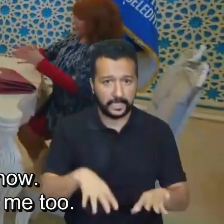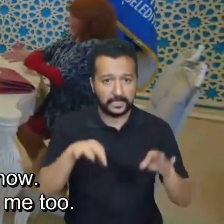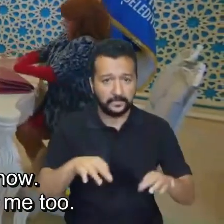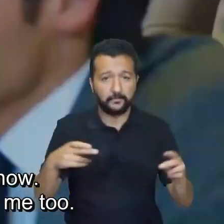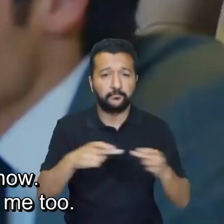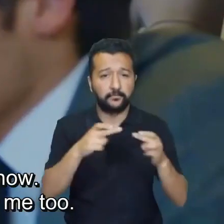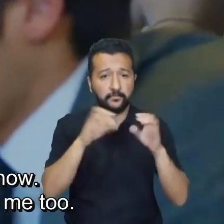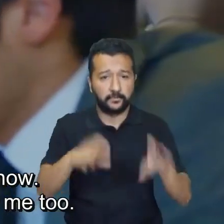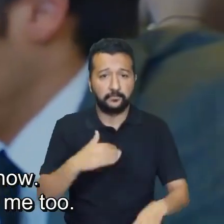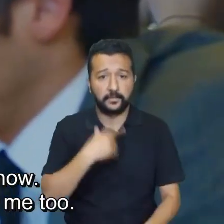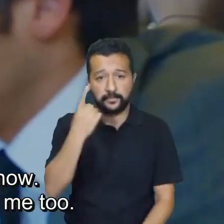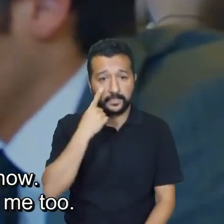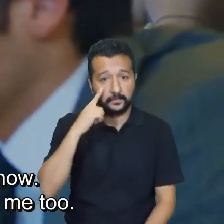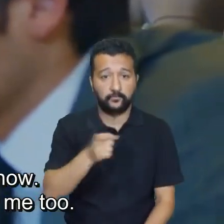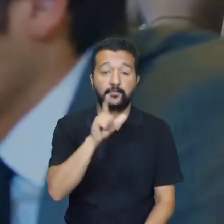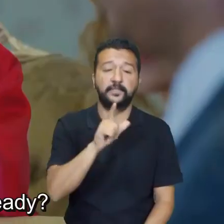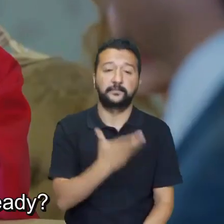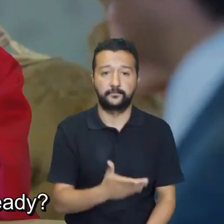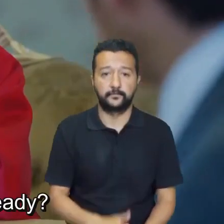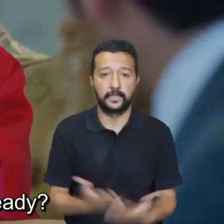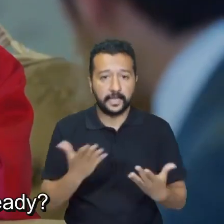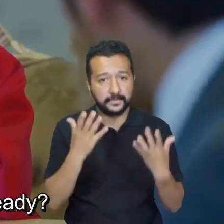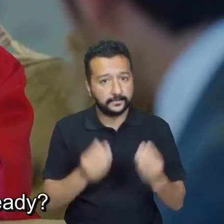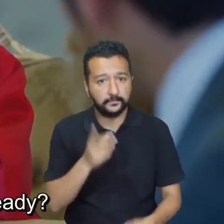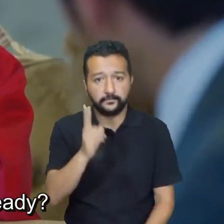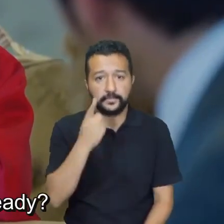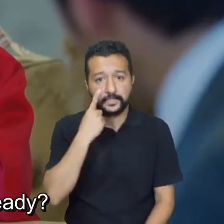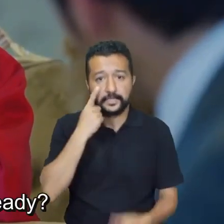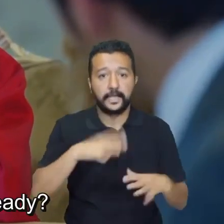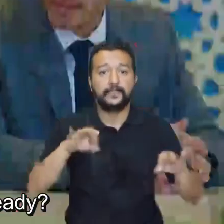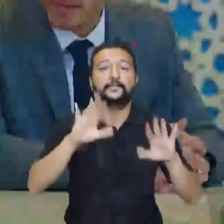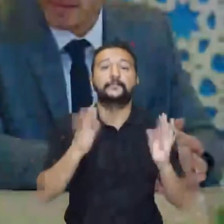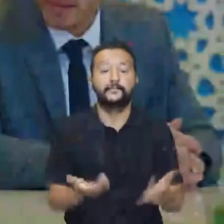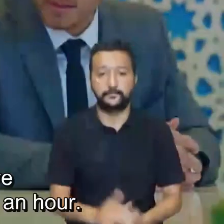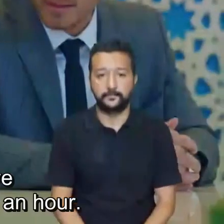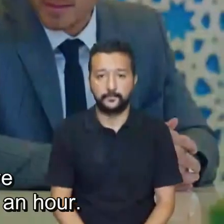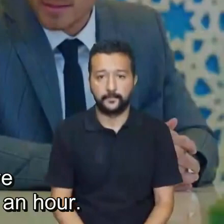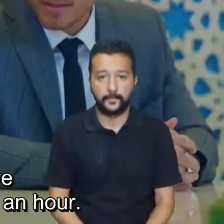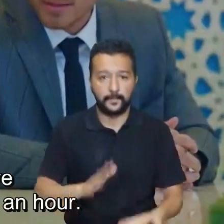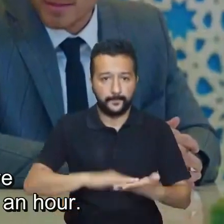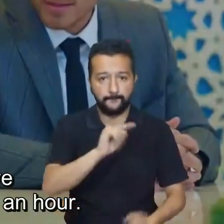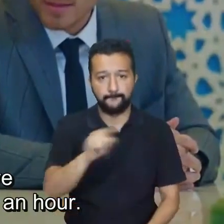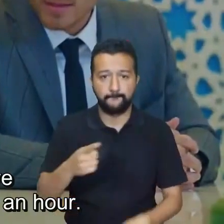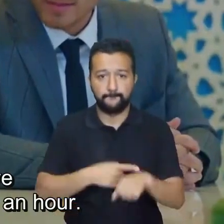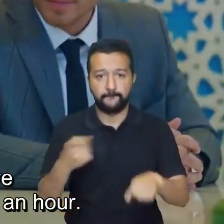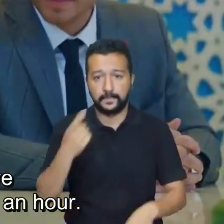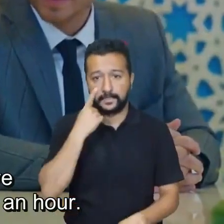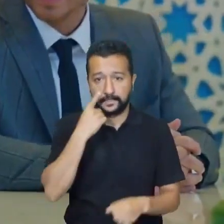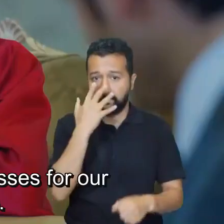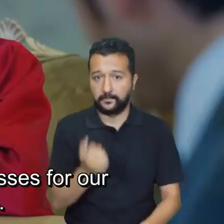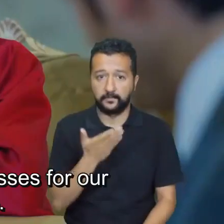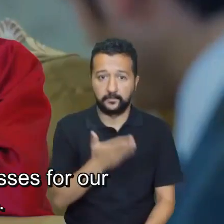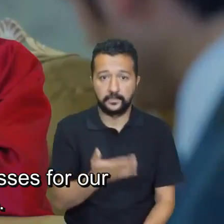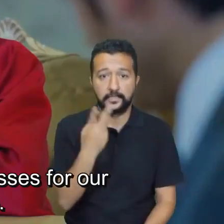şimdi didişmeyi. Bana da bir şahit bulmamız lazım. Nasıl yani? Şahitler hazır değil mi? Arkadaşlar 1 saattir şahitleri